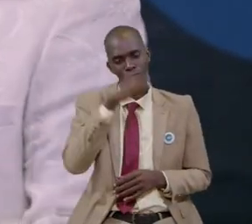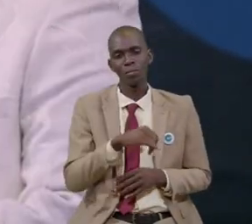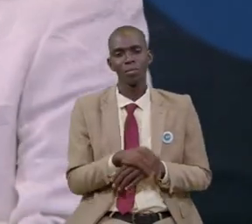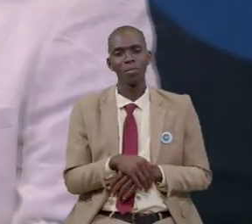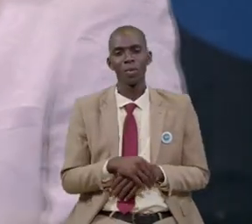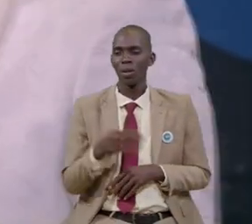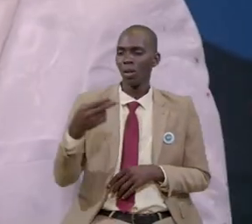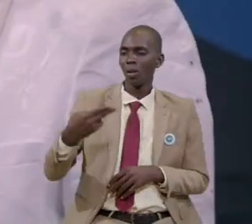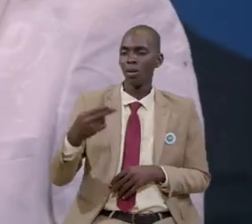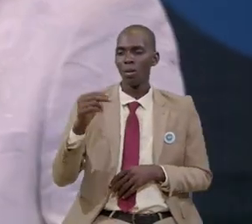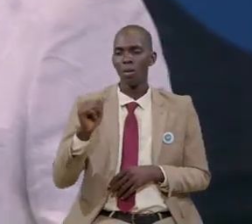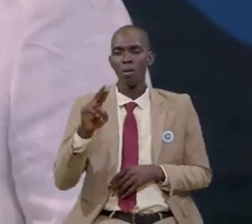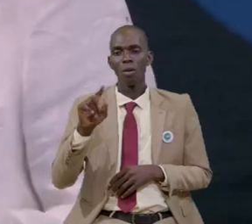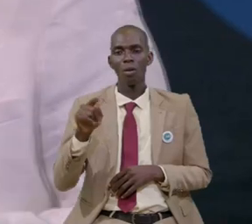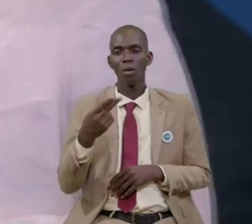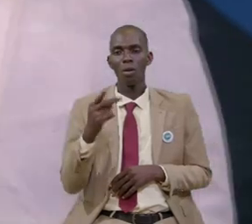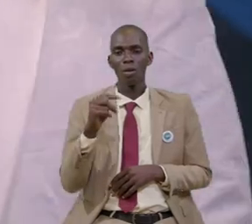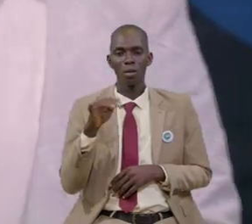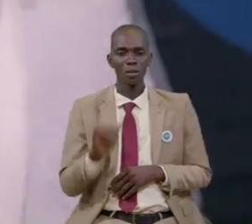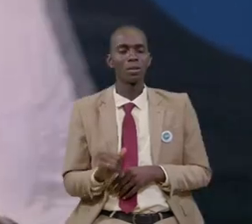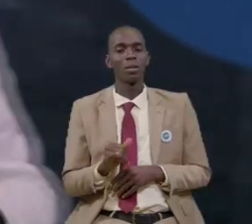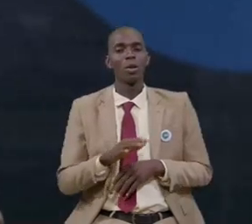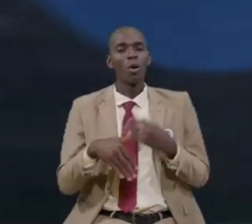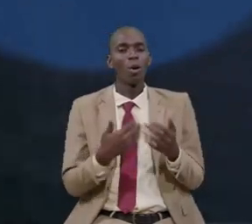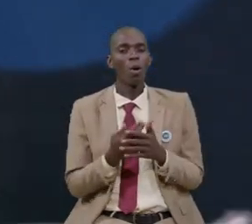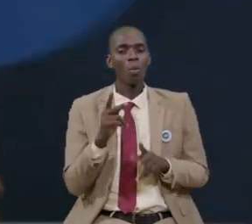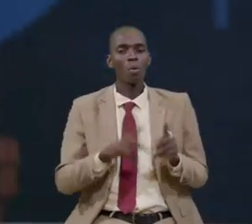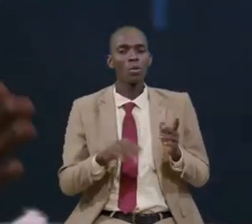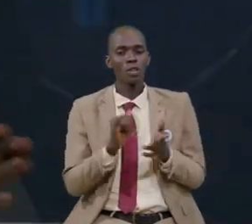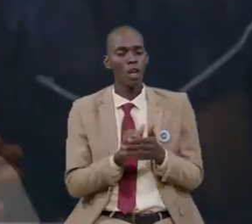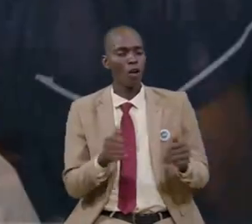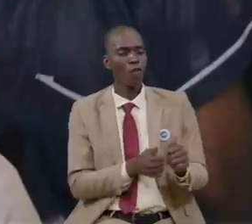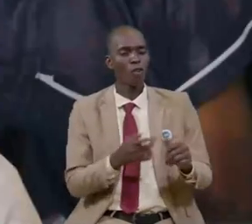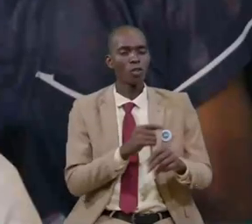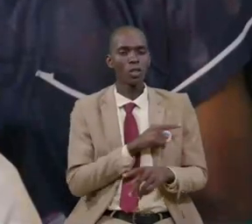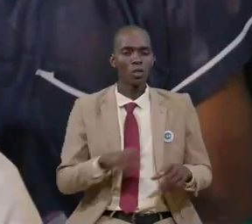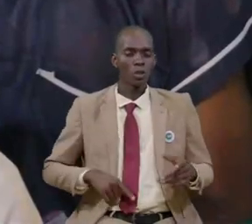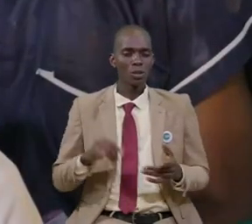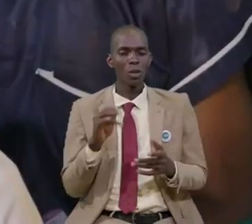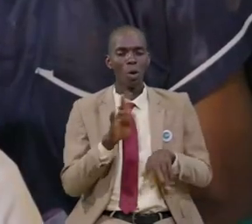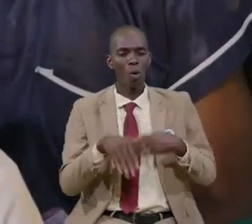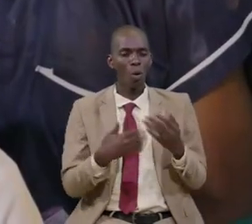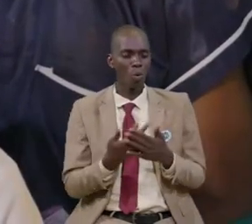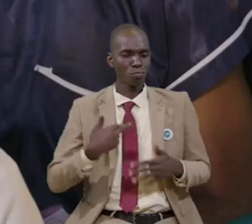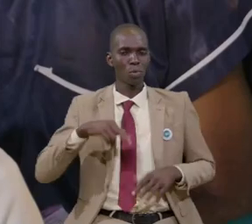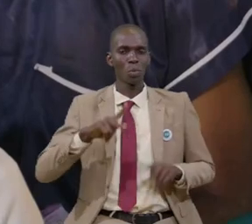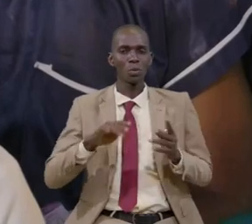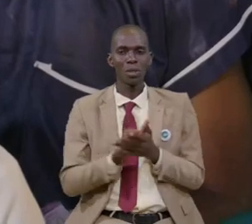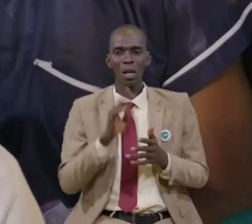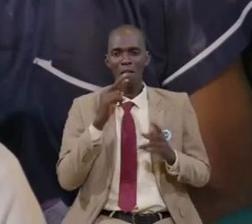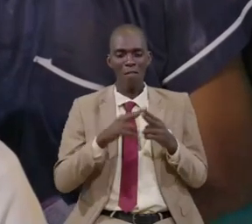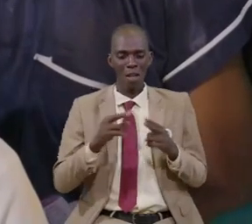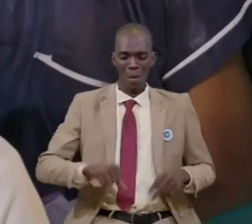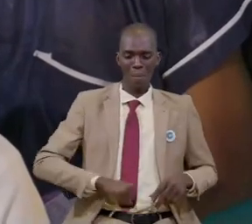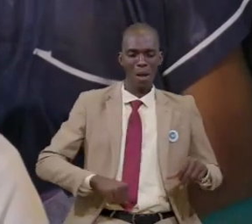Ce sont les gens qui suivent le Seigneur, ces religieux qui sont si orgueilleux, hautains, fanfarons. Ce n'est